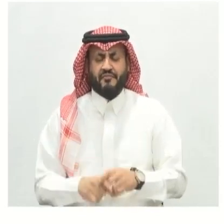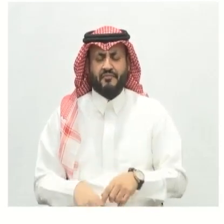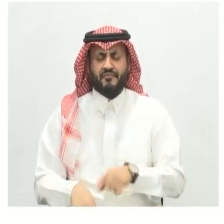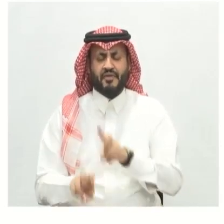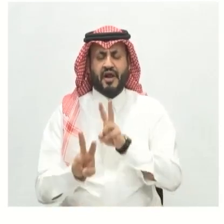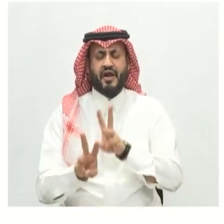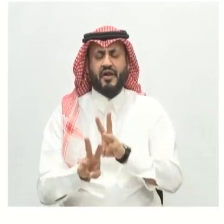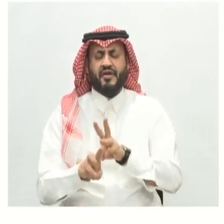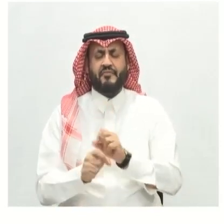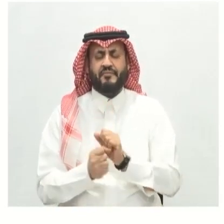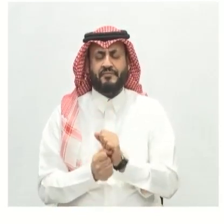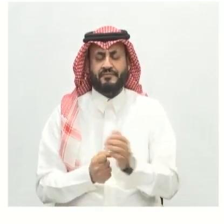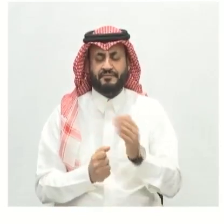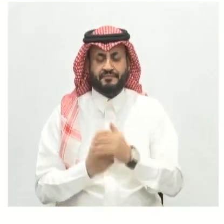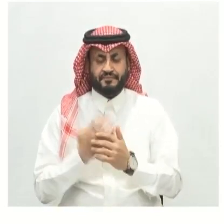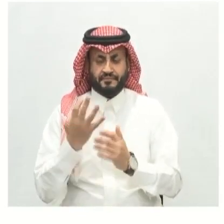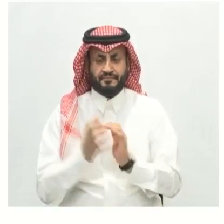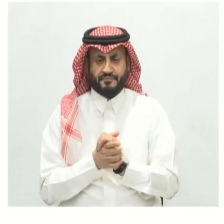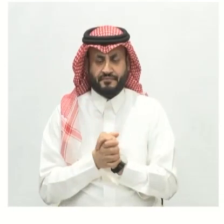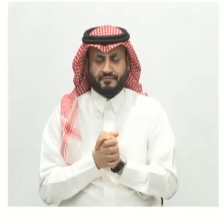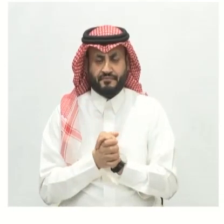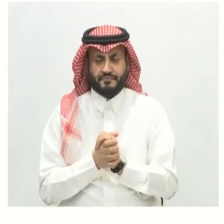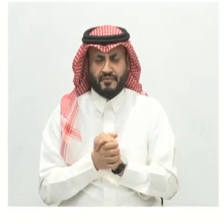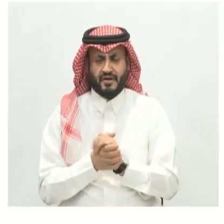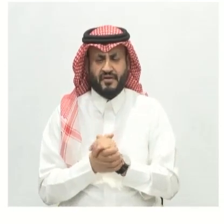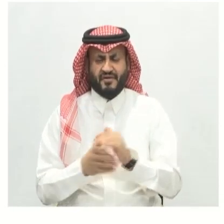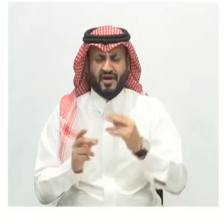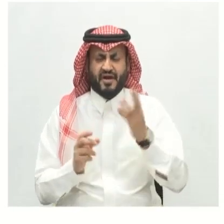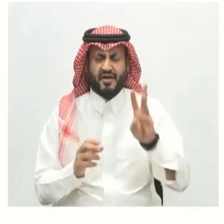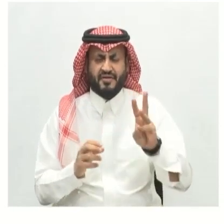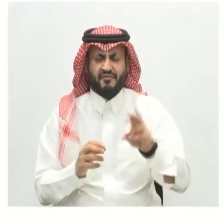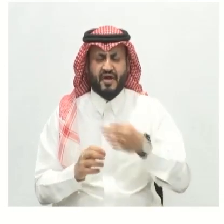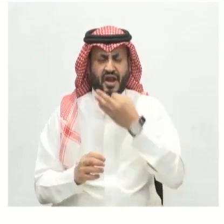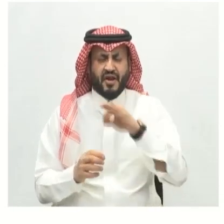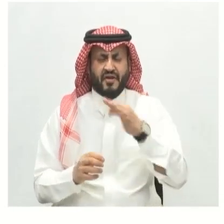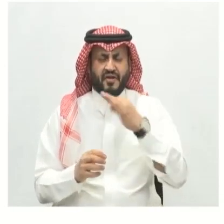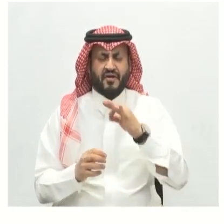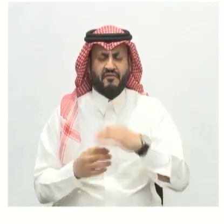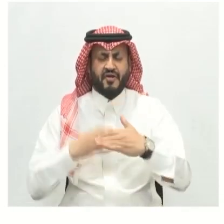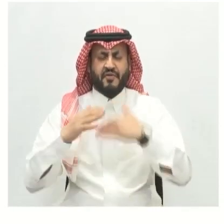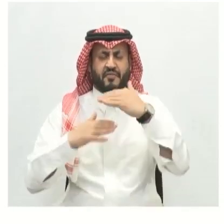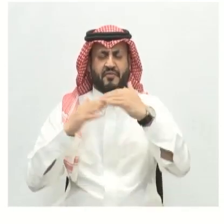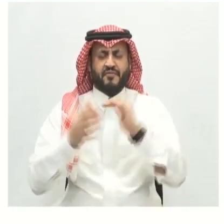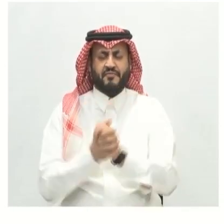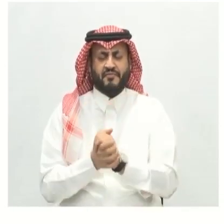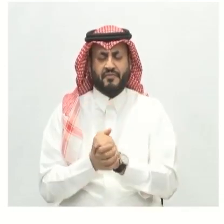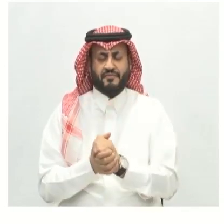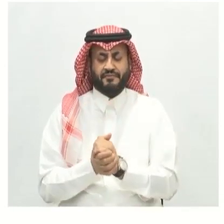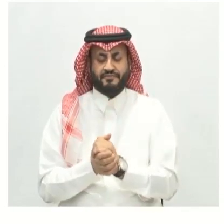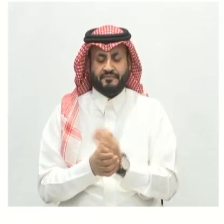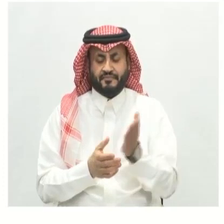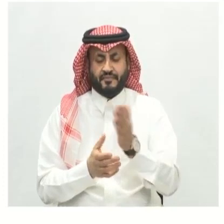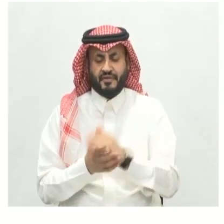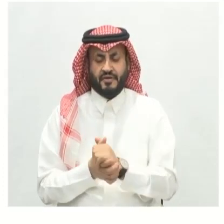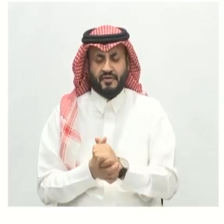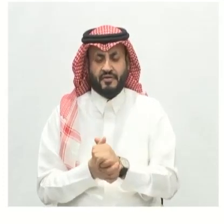الحسنه في المجتمع رابعا ضعف التناصح والاهتمام بتنميه الذوق العام اخيرا